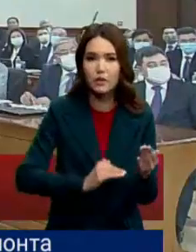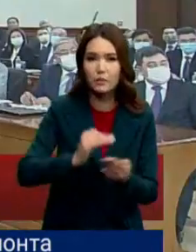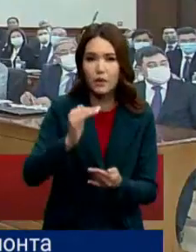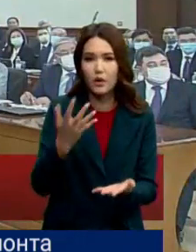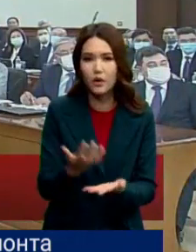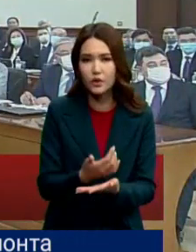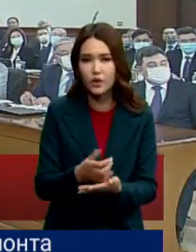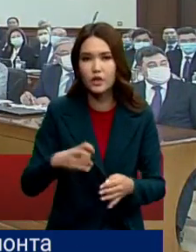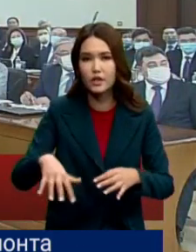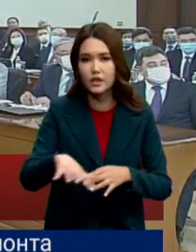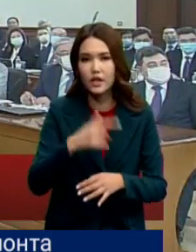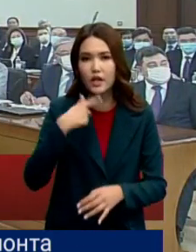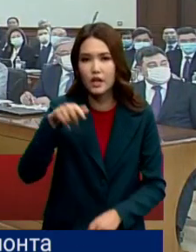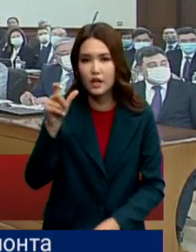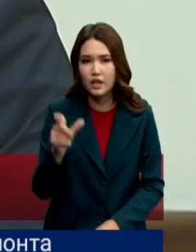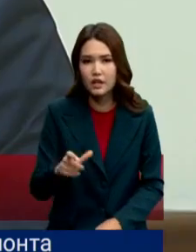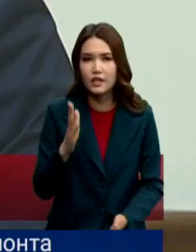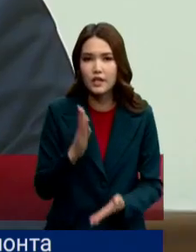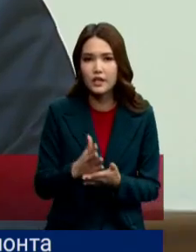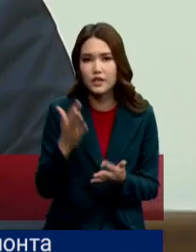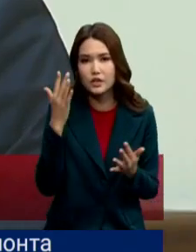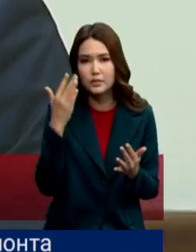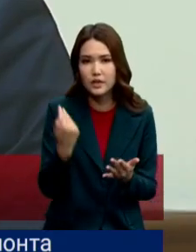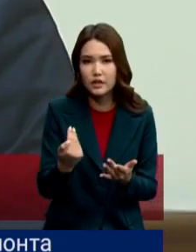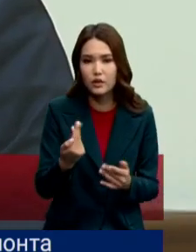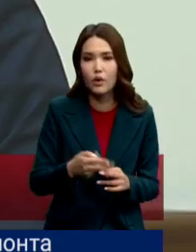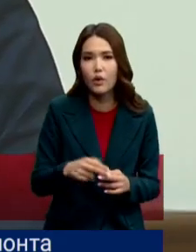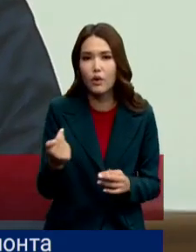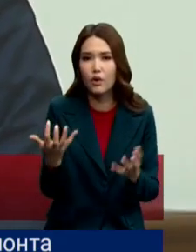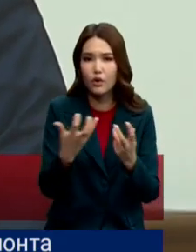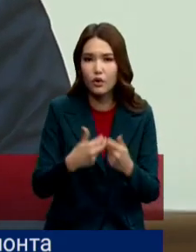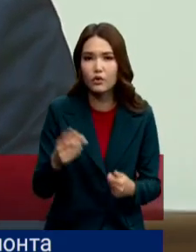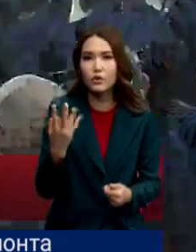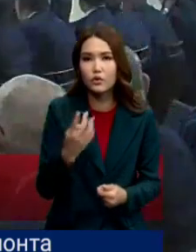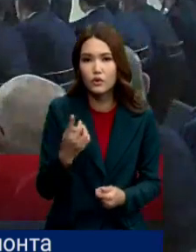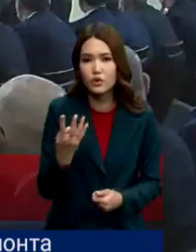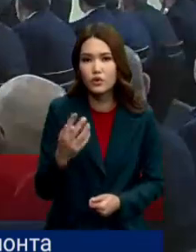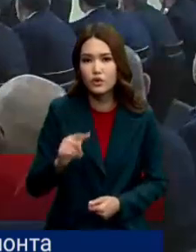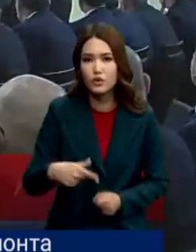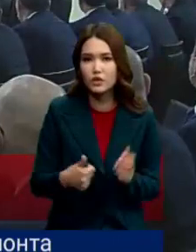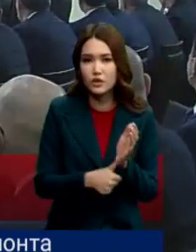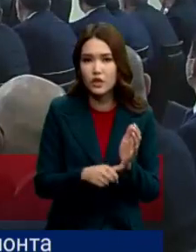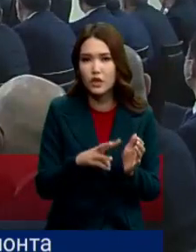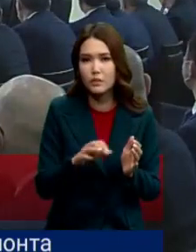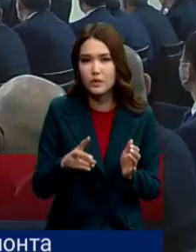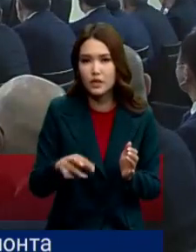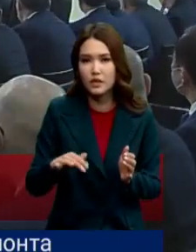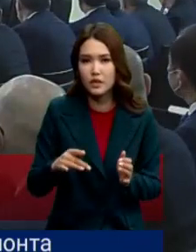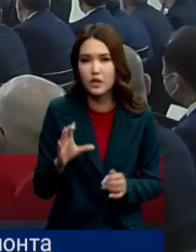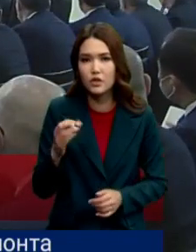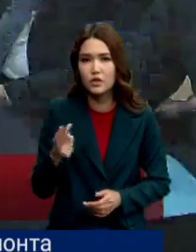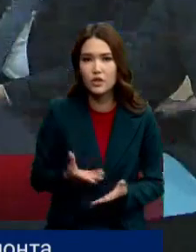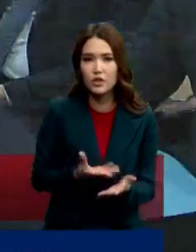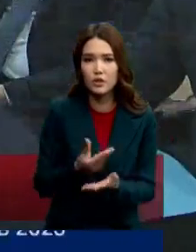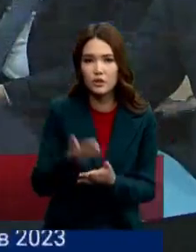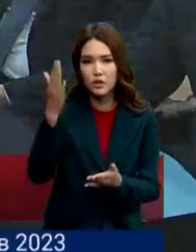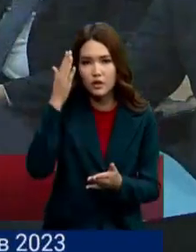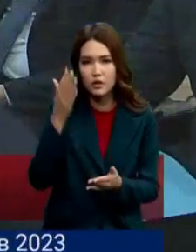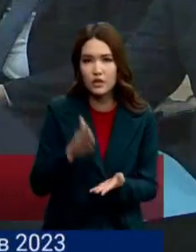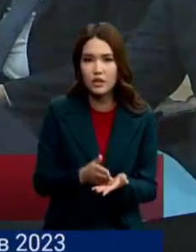повышения доходности населения у экспертов есть сомнения. Они считают, что 4,6 миллиарда тенге на